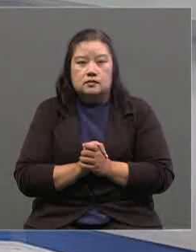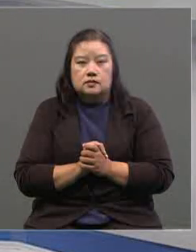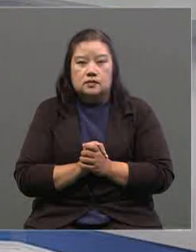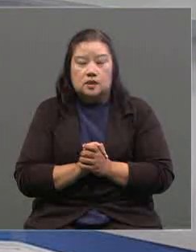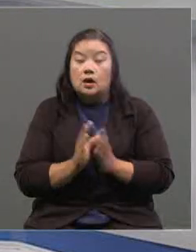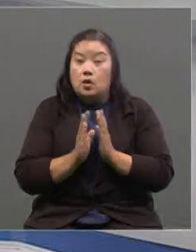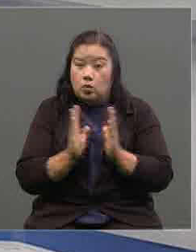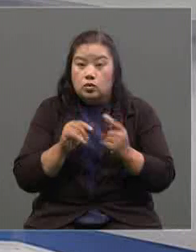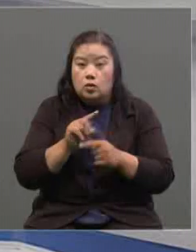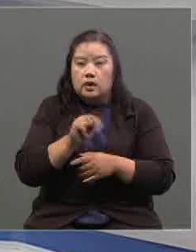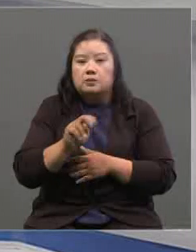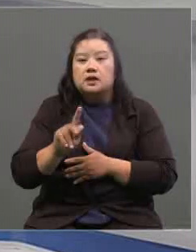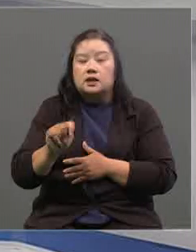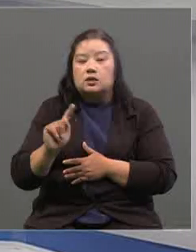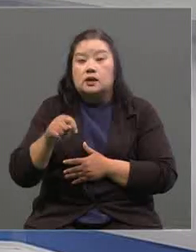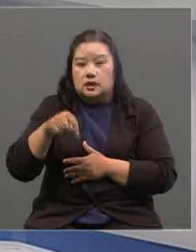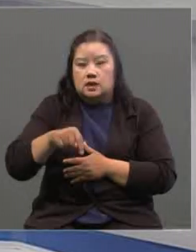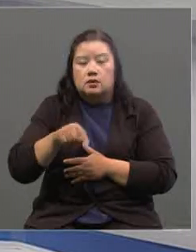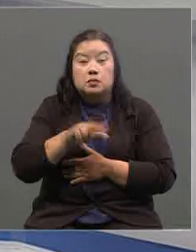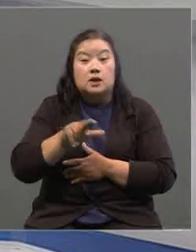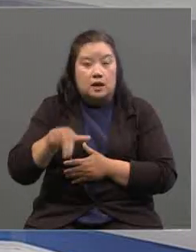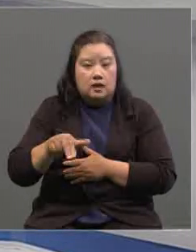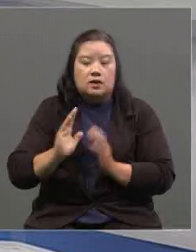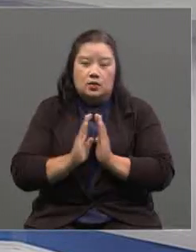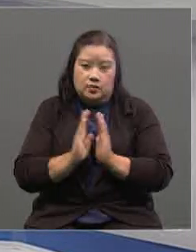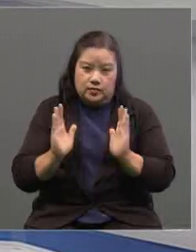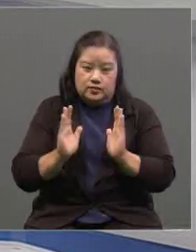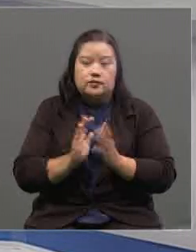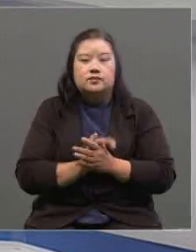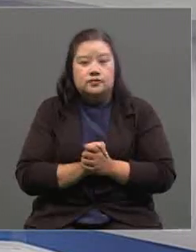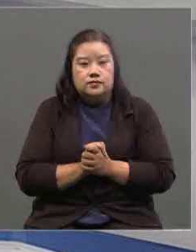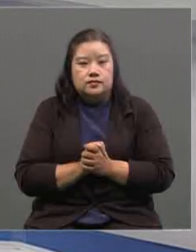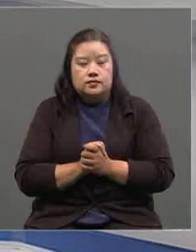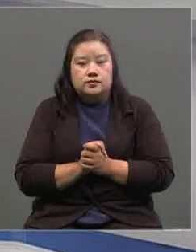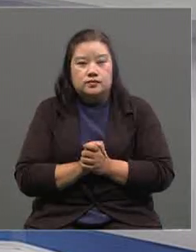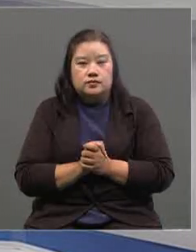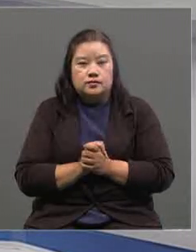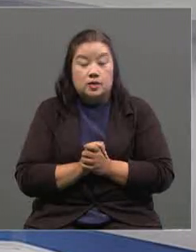2 HD ของเรารายงานสดมาจากที่ทำการพรรคเพื่อไทยถนนเพชรบุรีตัดใหม่ครับ ใช่ค่ะ